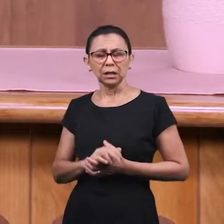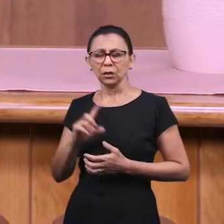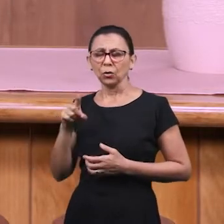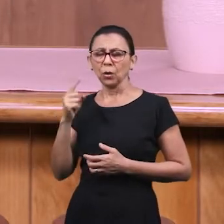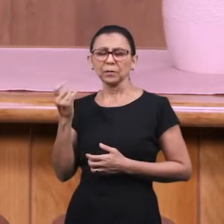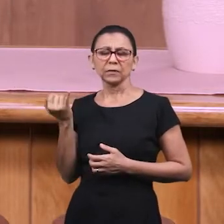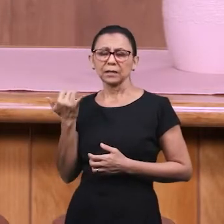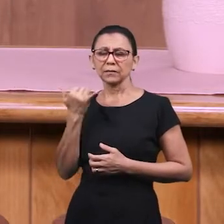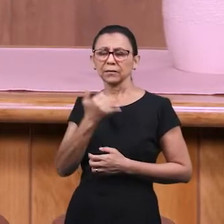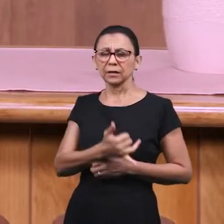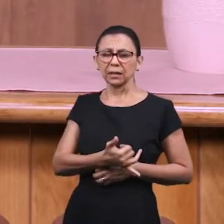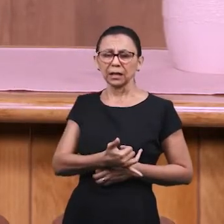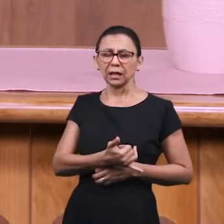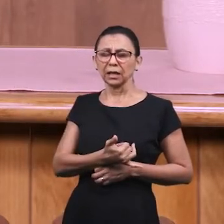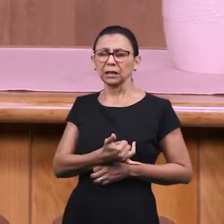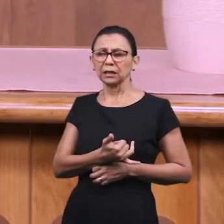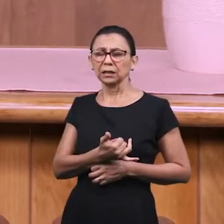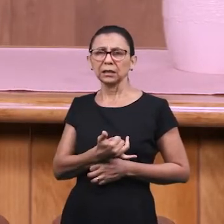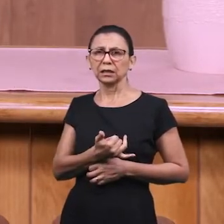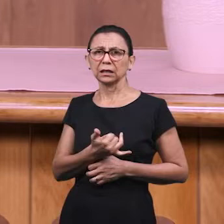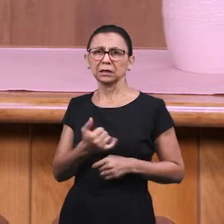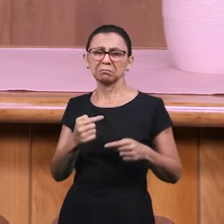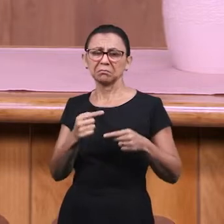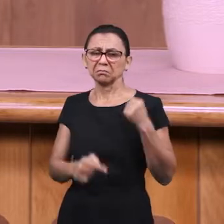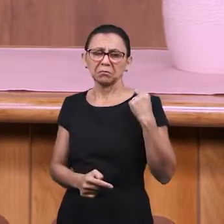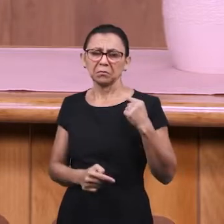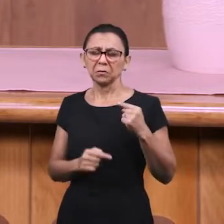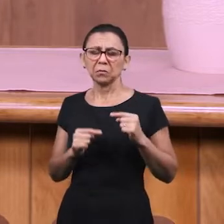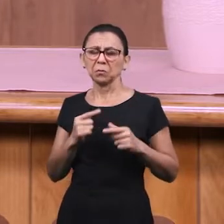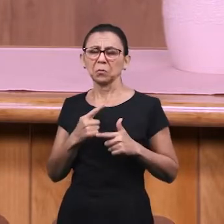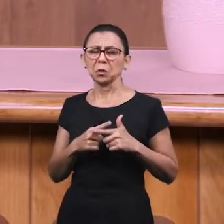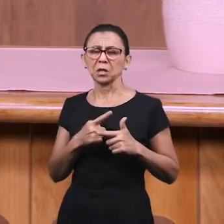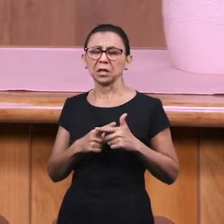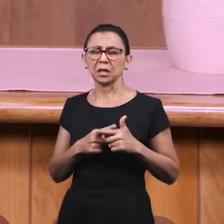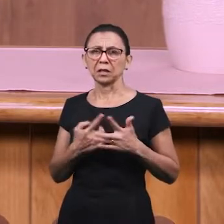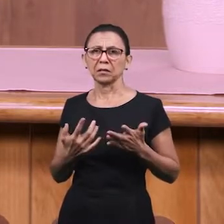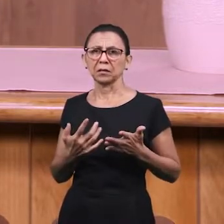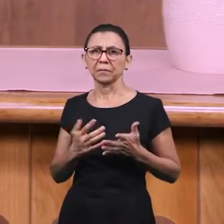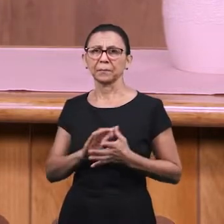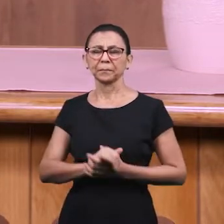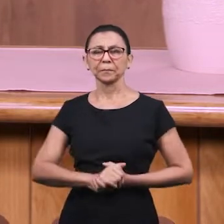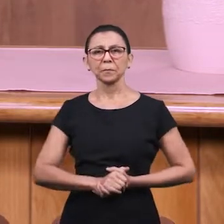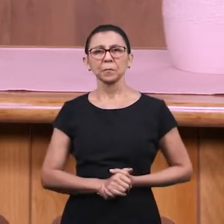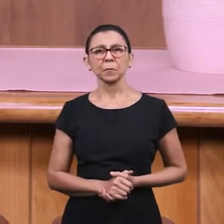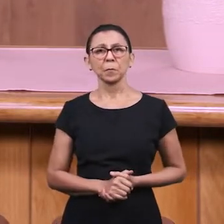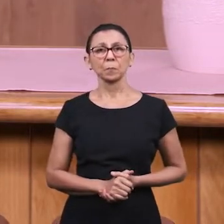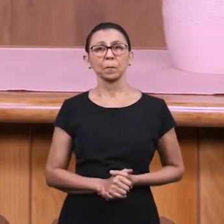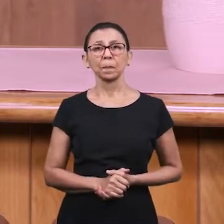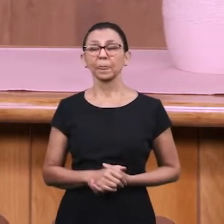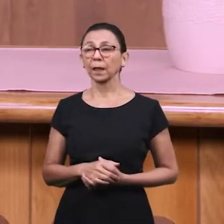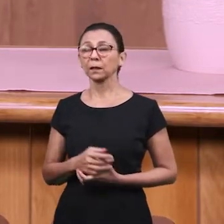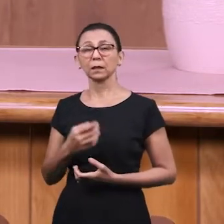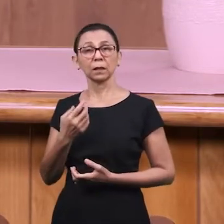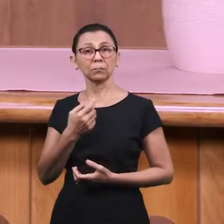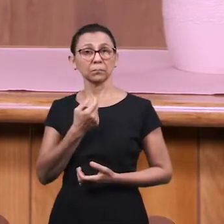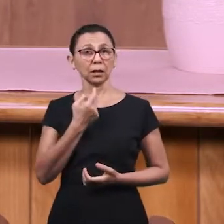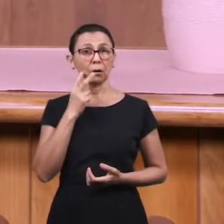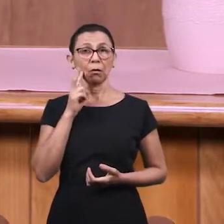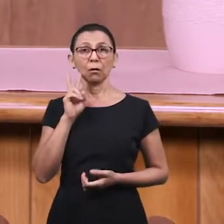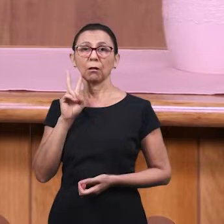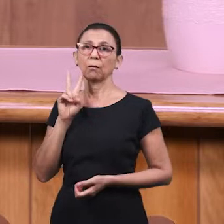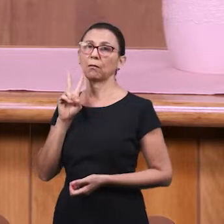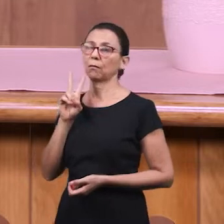не существует, ничего за буквой. И я тогда посмотрел на него и